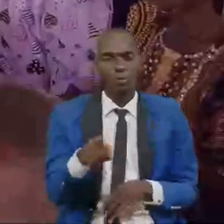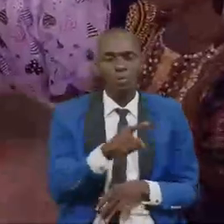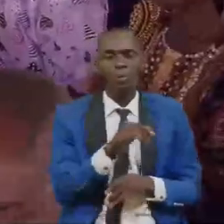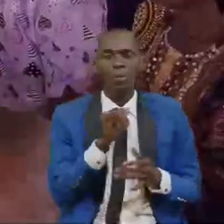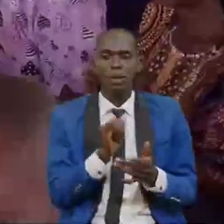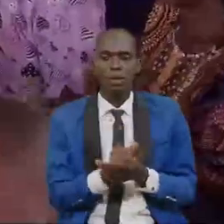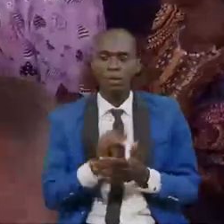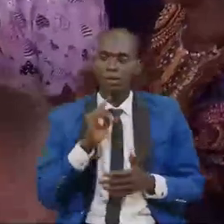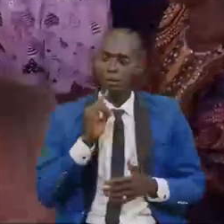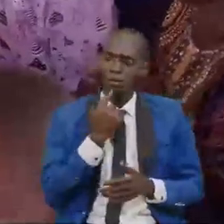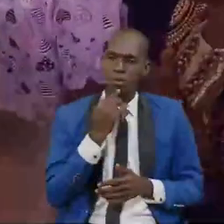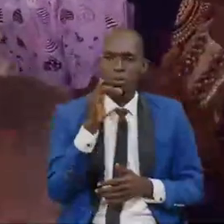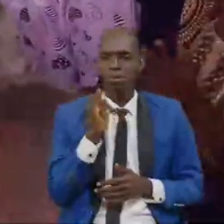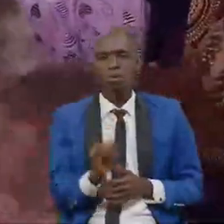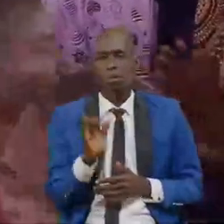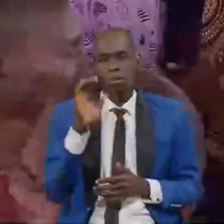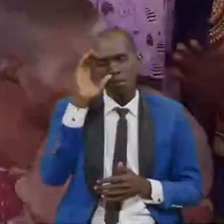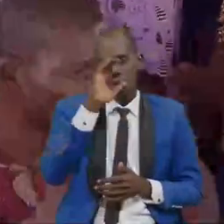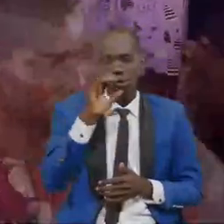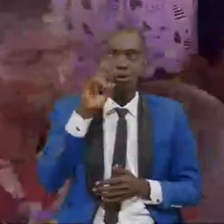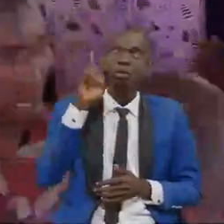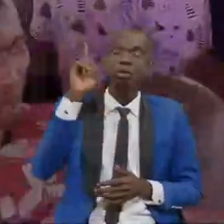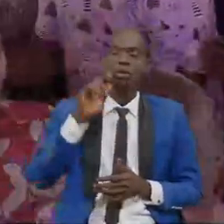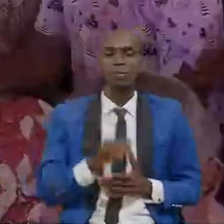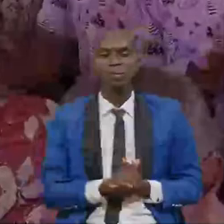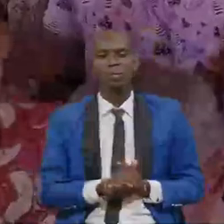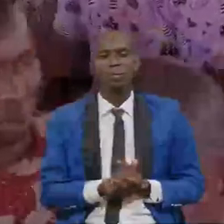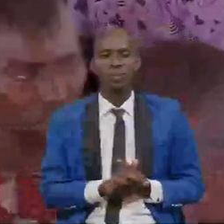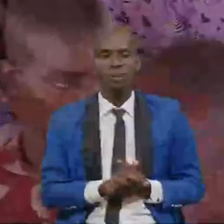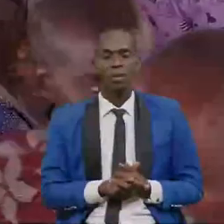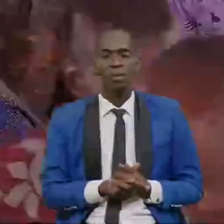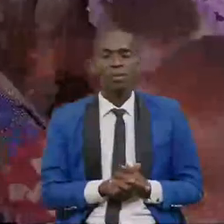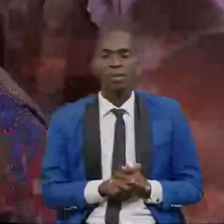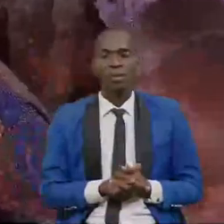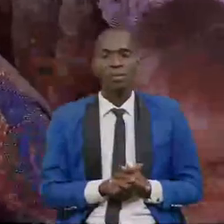est celui qui récompense ceux qui le cherchent.